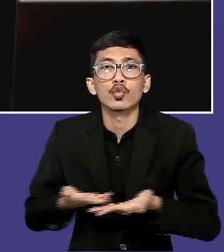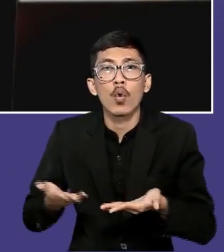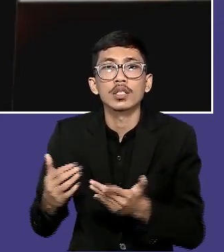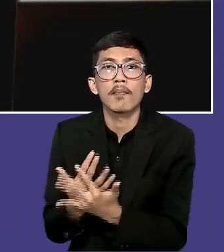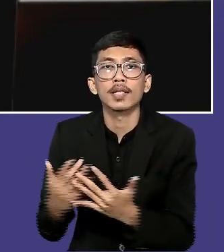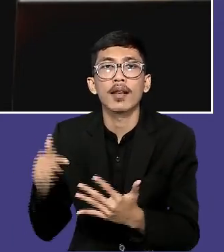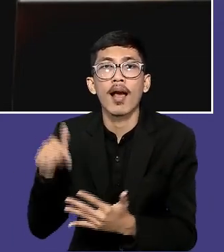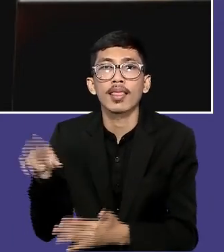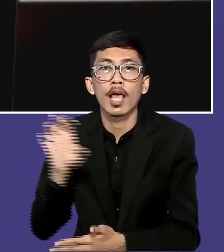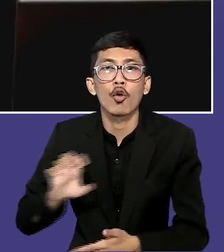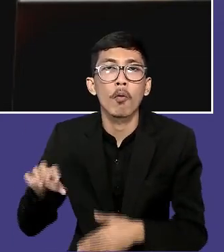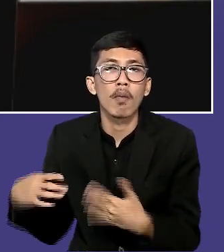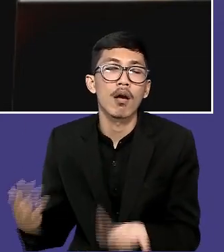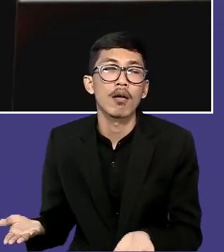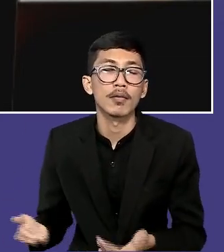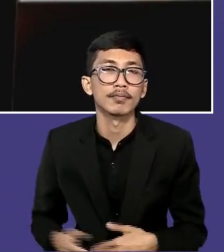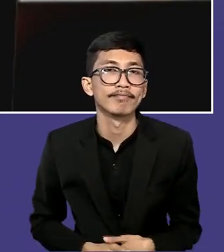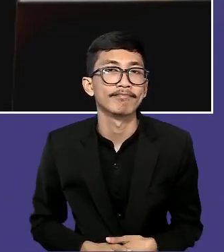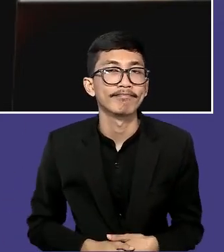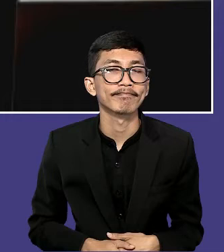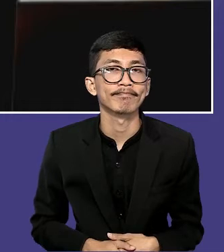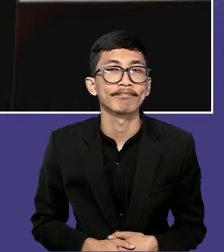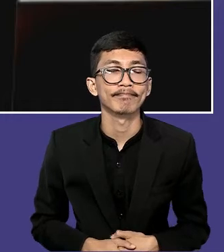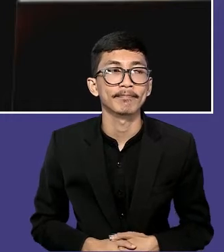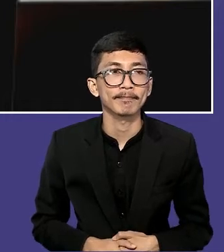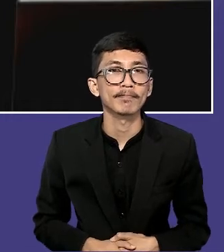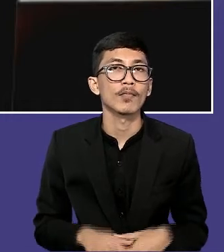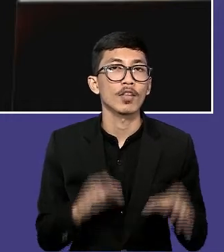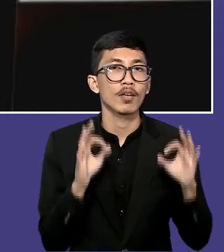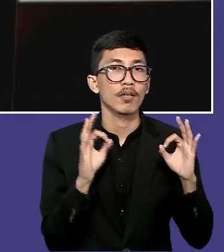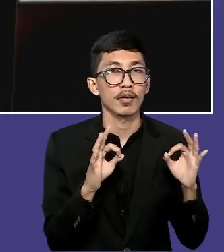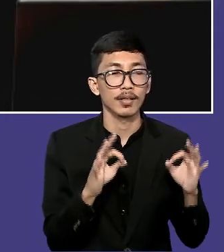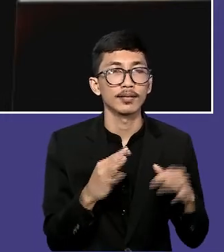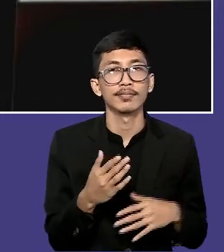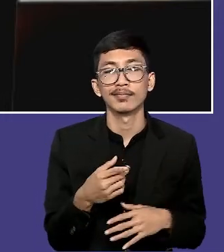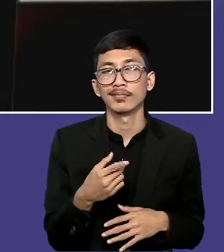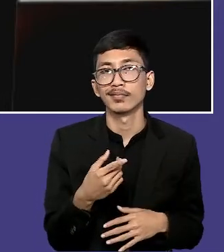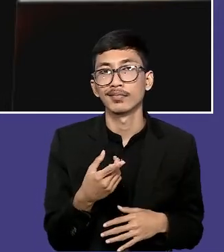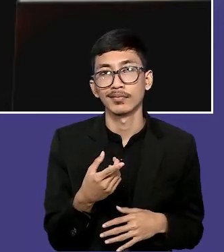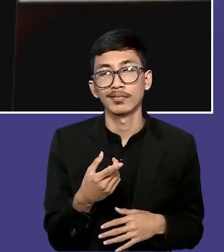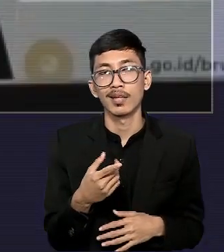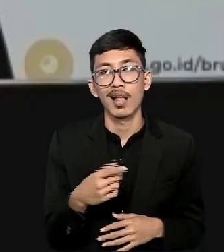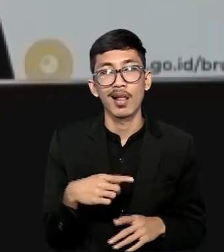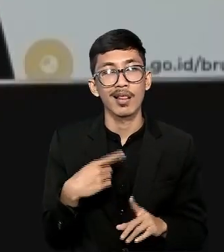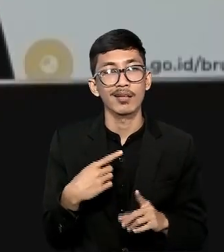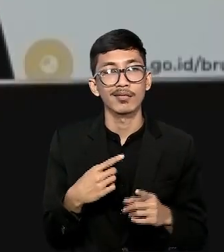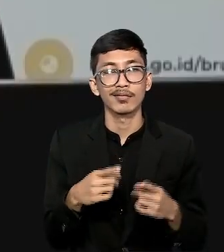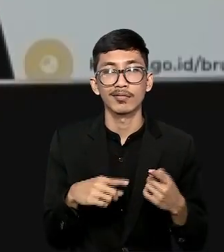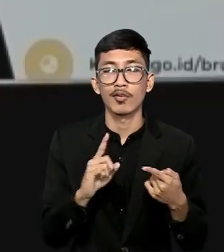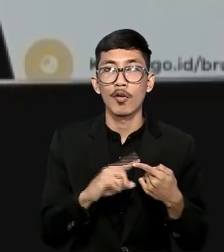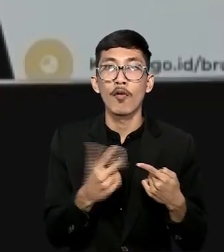dengan dengan terjadinya portwest dan juga ditambah dengan omicron